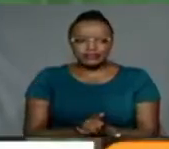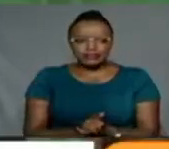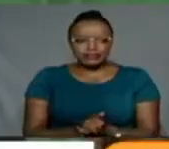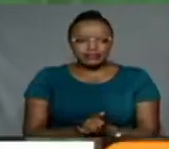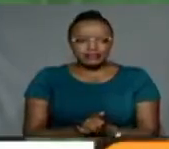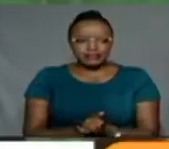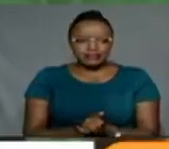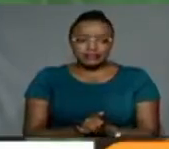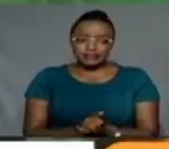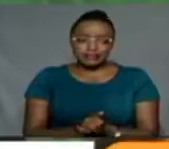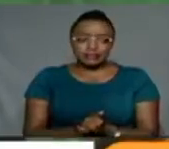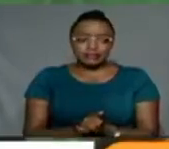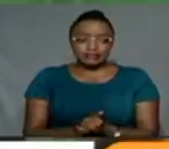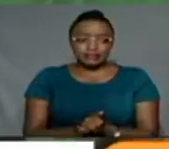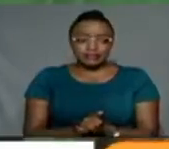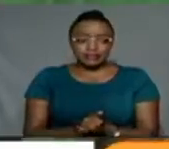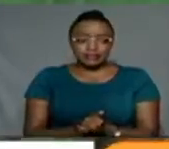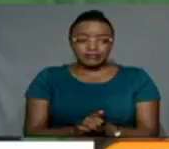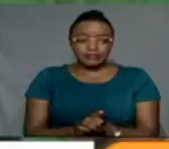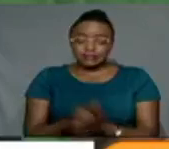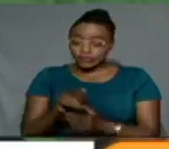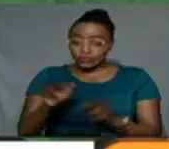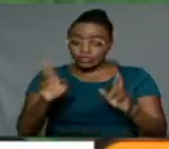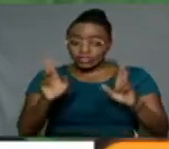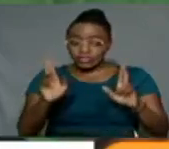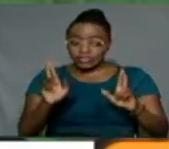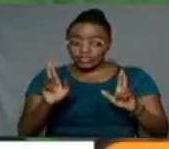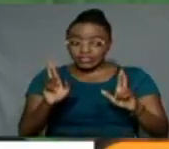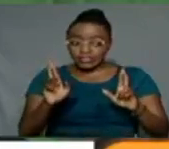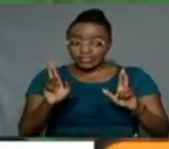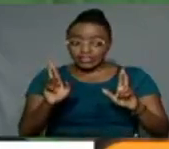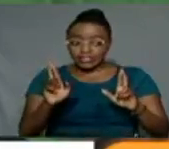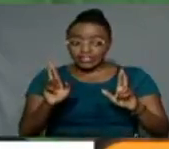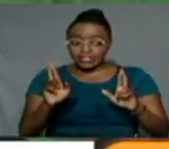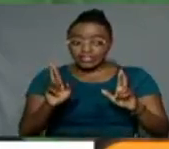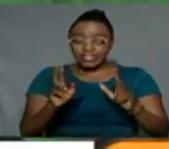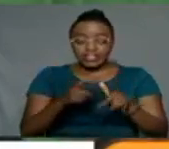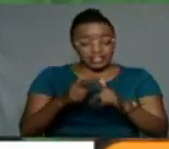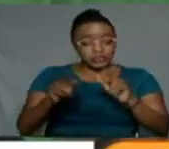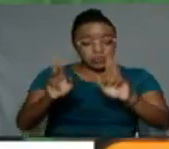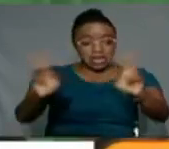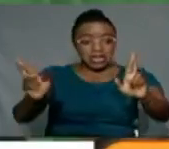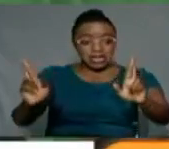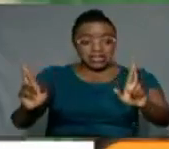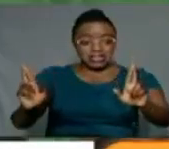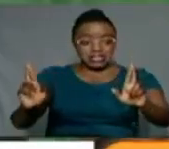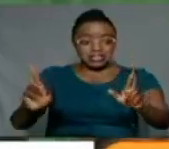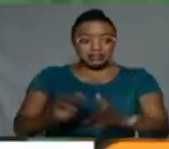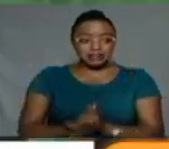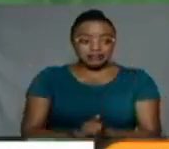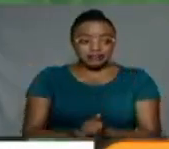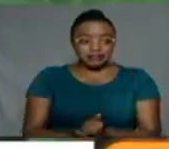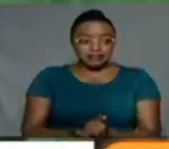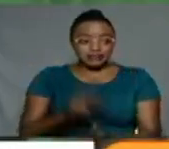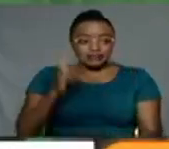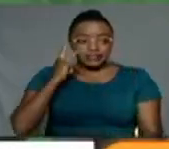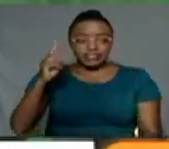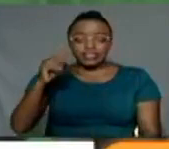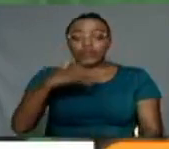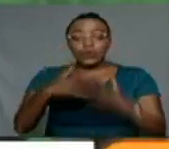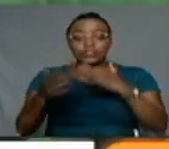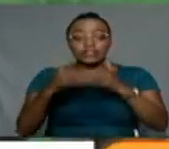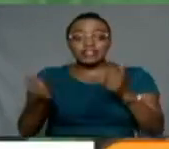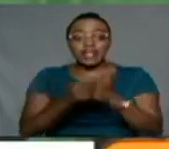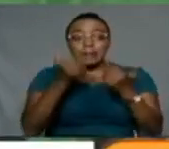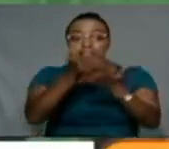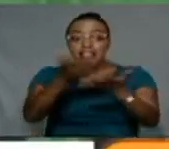Huko mwe chonjo. Kuwa chonjo. Unaona yale yanafanyika kwingine